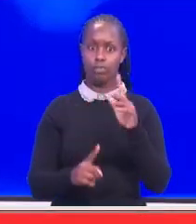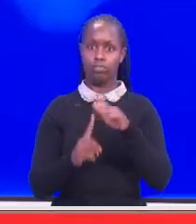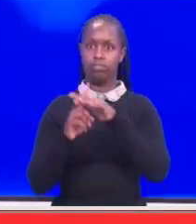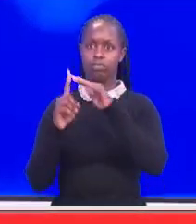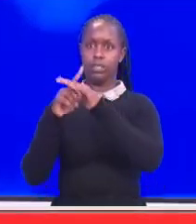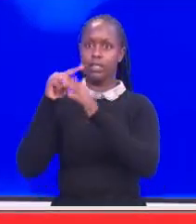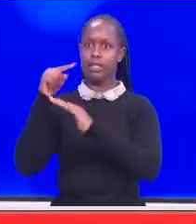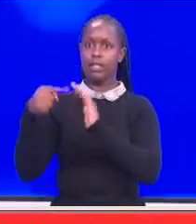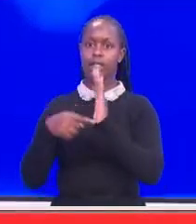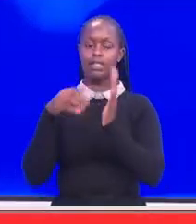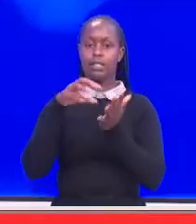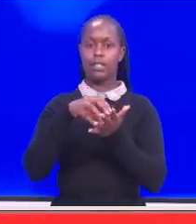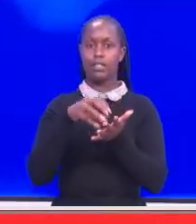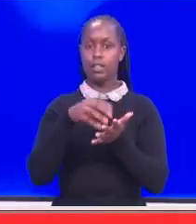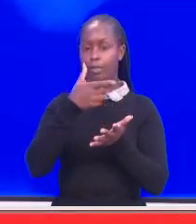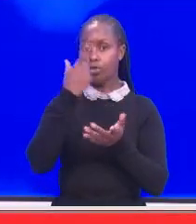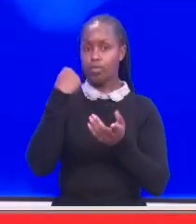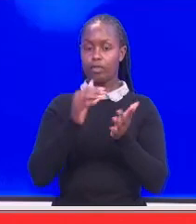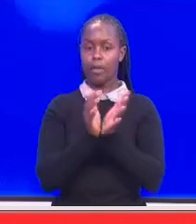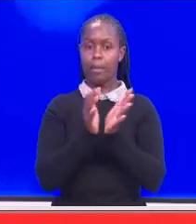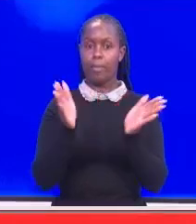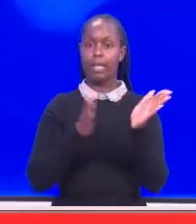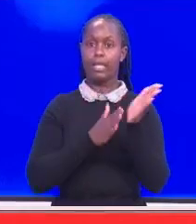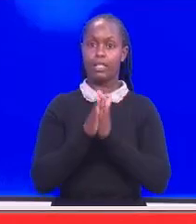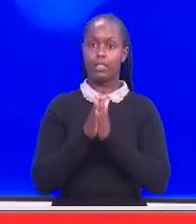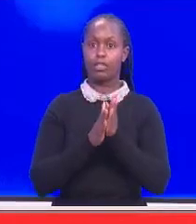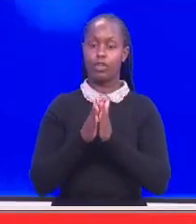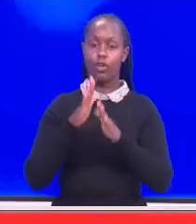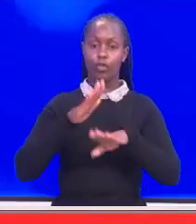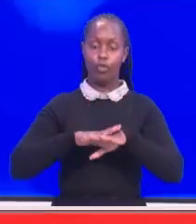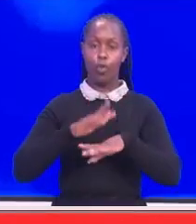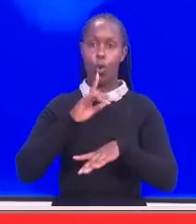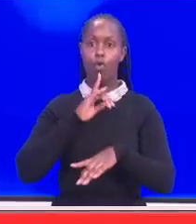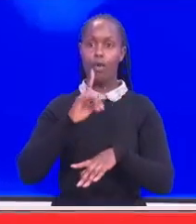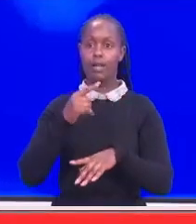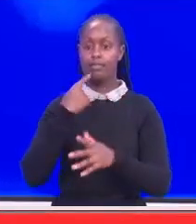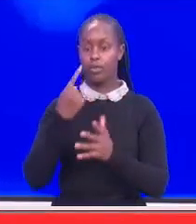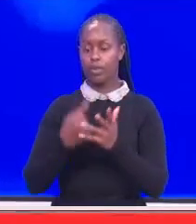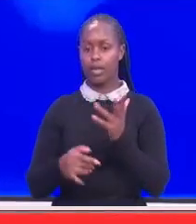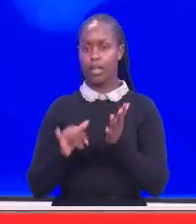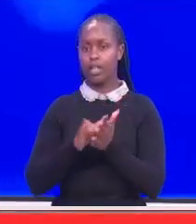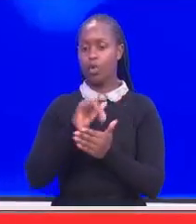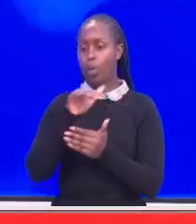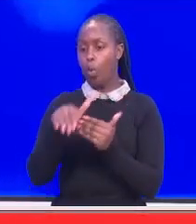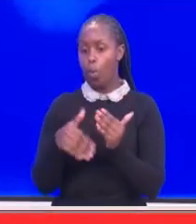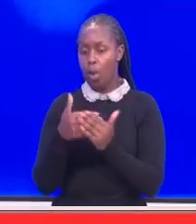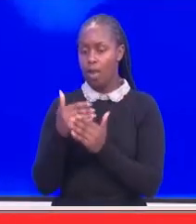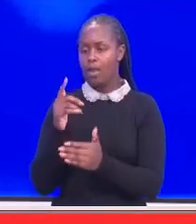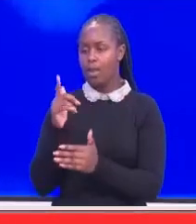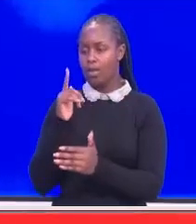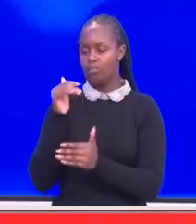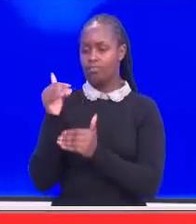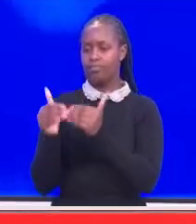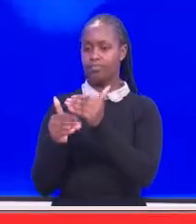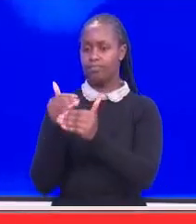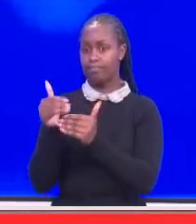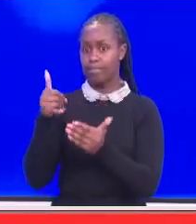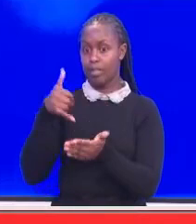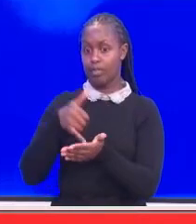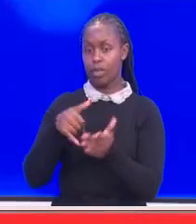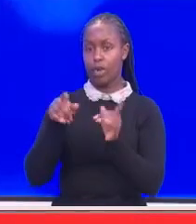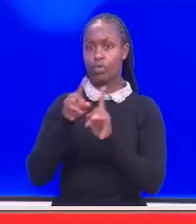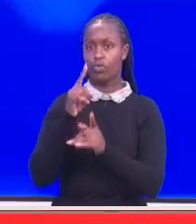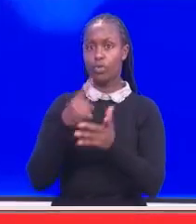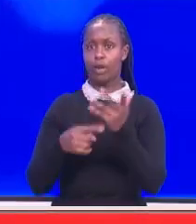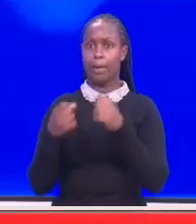indeed of public interest, and for good order it is just prudent that all legal proceedings be concluded and bond terms be set in